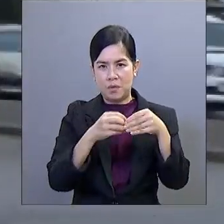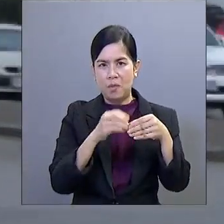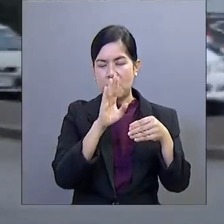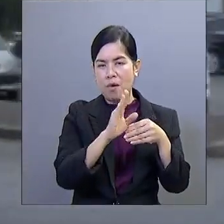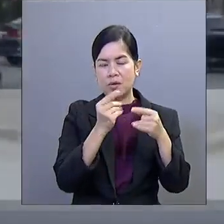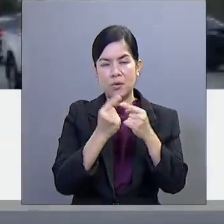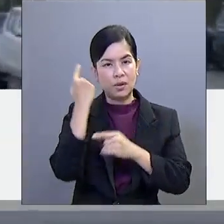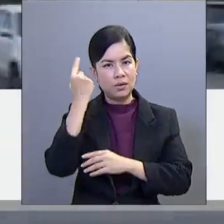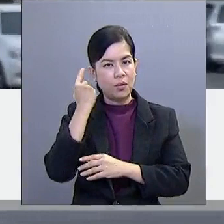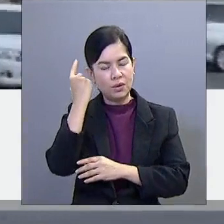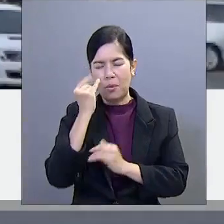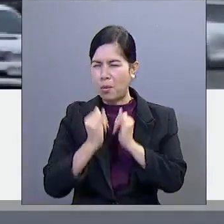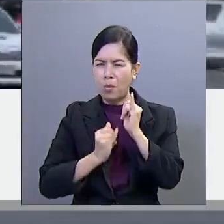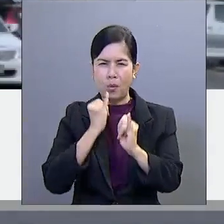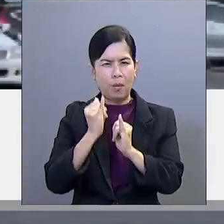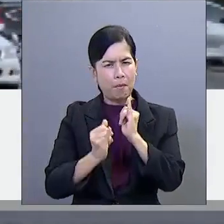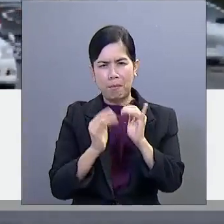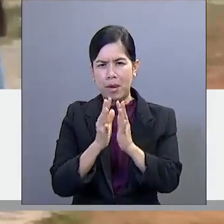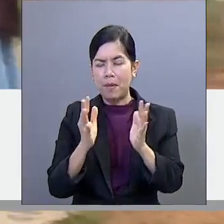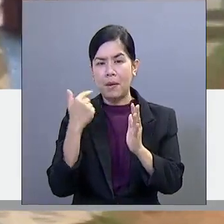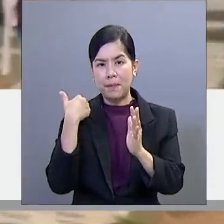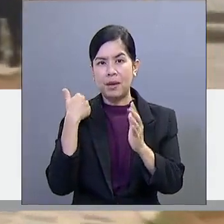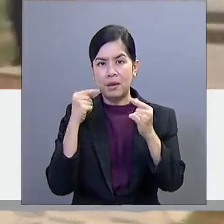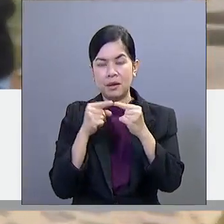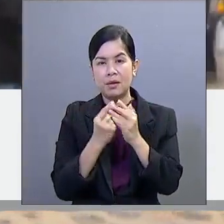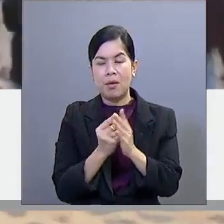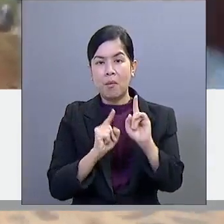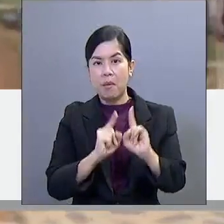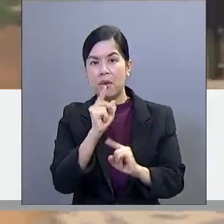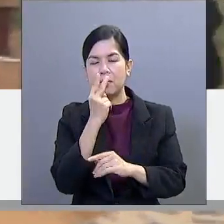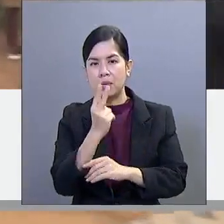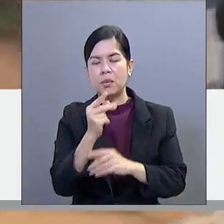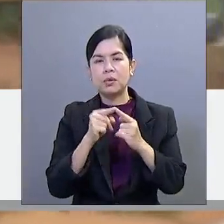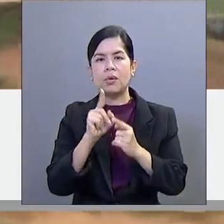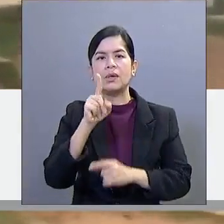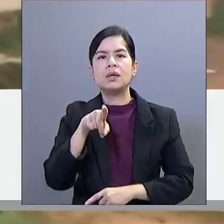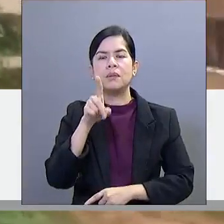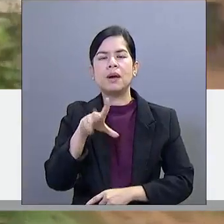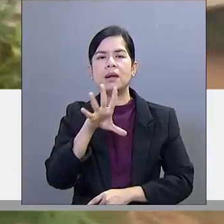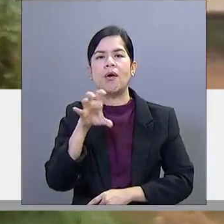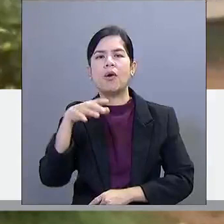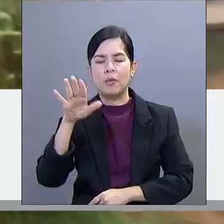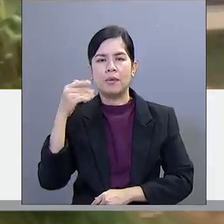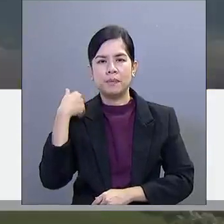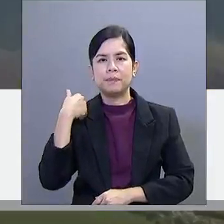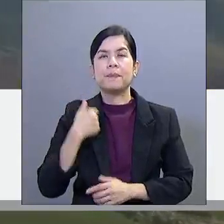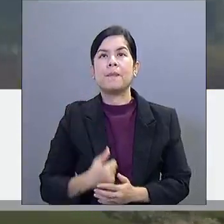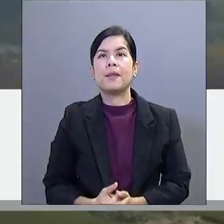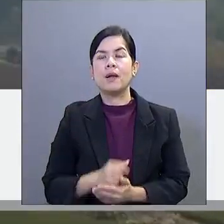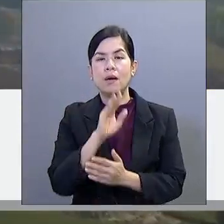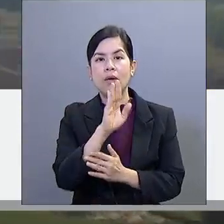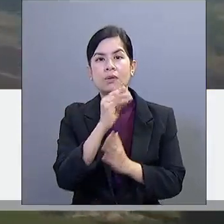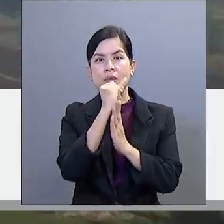และเมื่อวานยอดนักท่องเที่ยวที่ขึ้นไปบนดอยอินทนนท์มีถึง 5,177คนทีเดียวนะคะส่วนที่จังหวัด